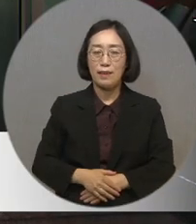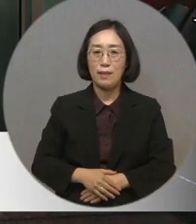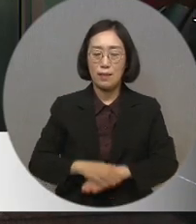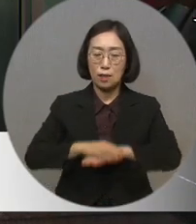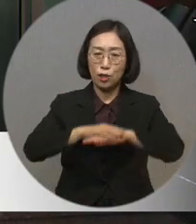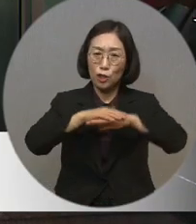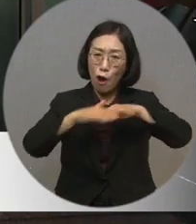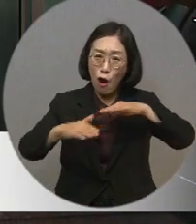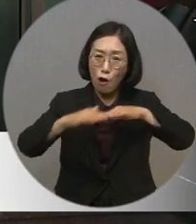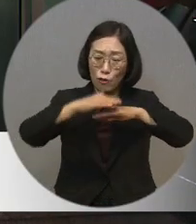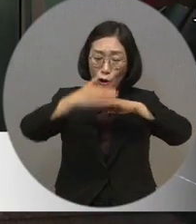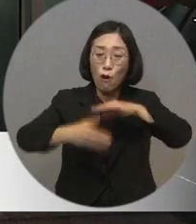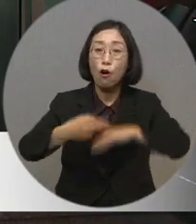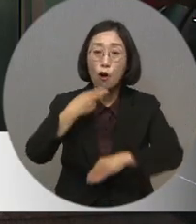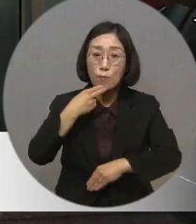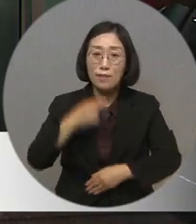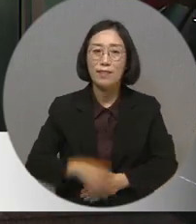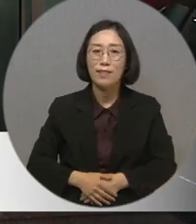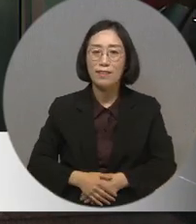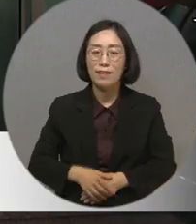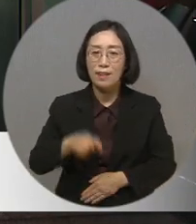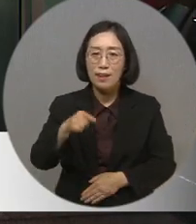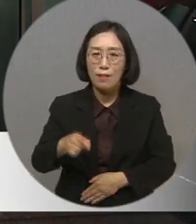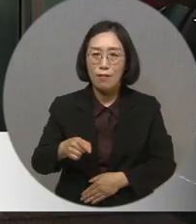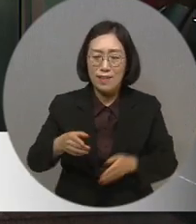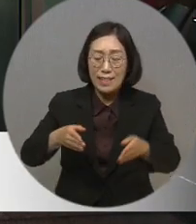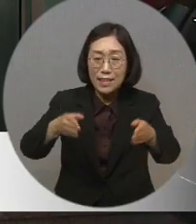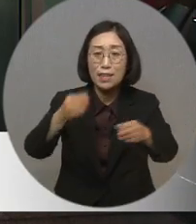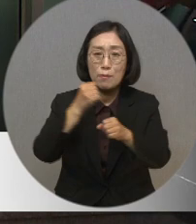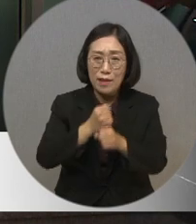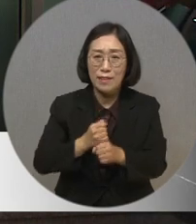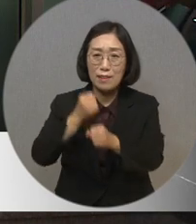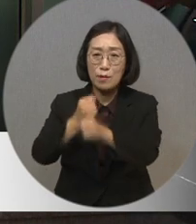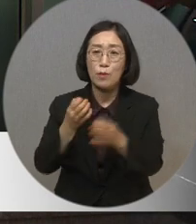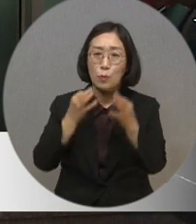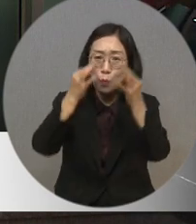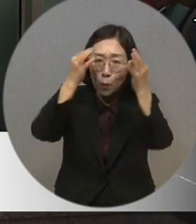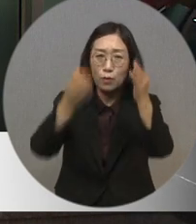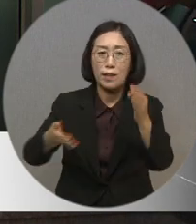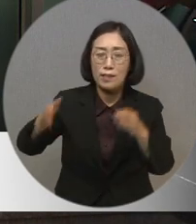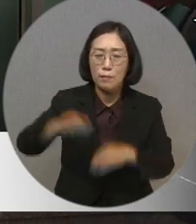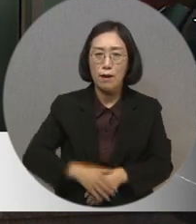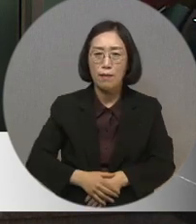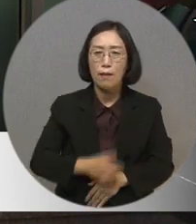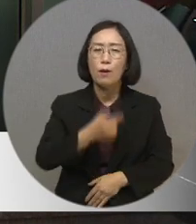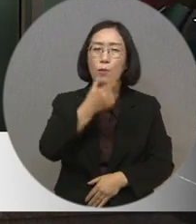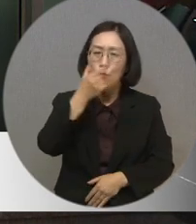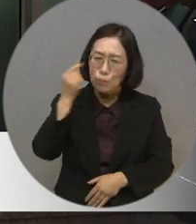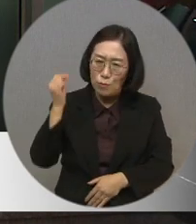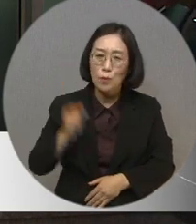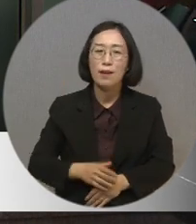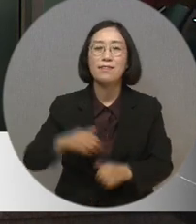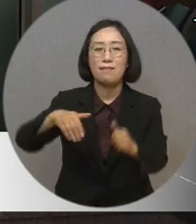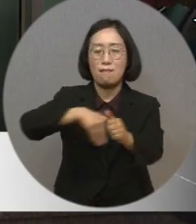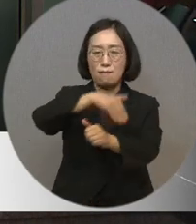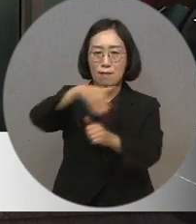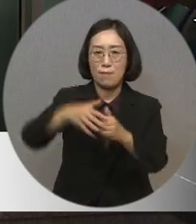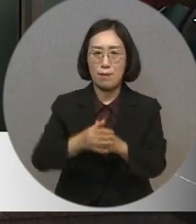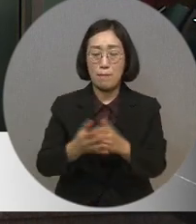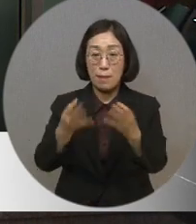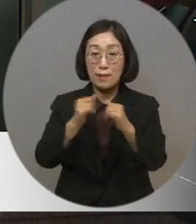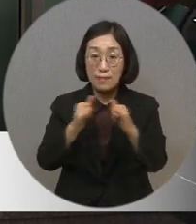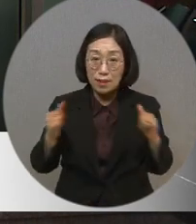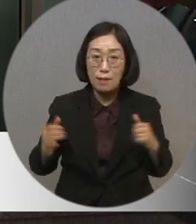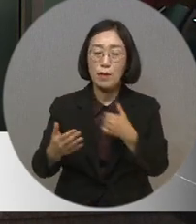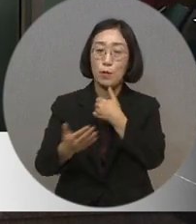없는, 도로턱이 없는 그런 턱을 만들기 위해서 무더위 노력을 했습니다만 아직도 많이 부족합니다.